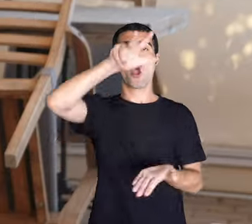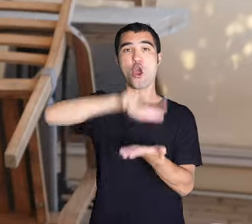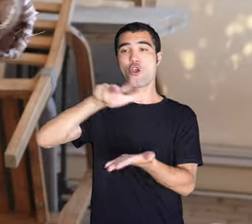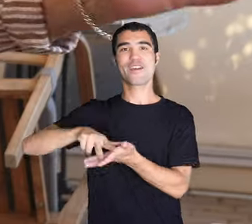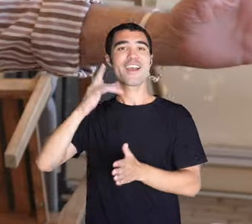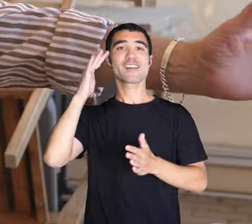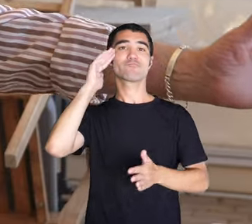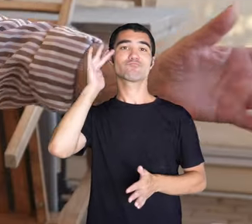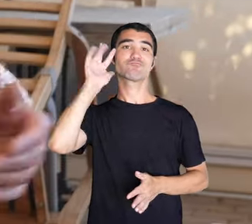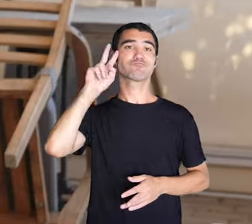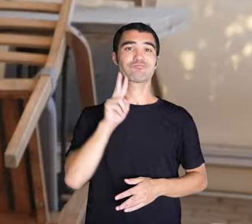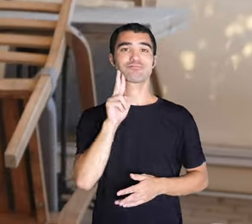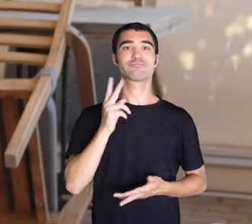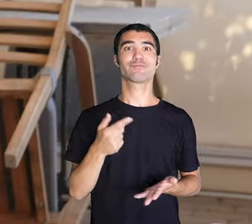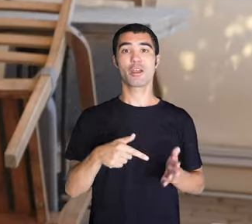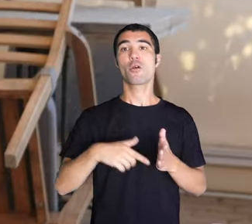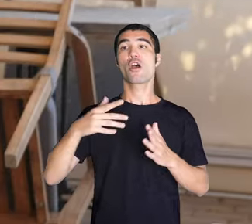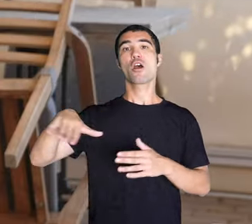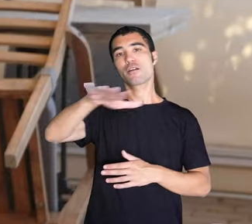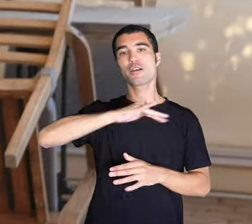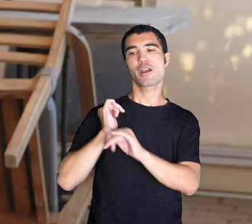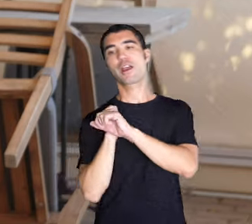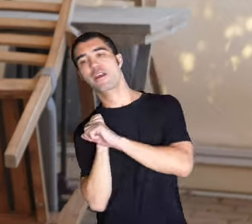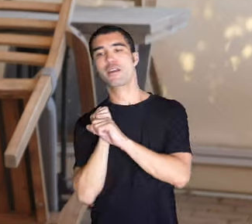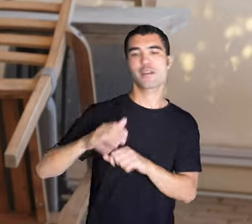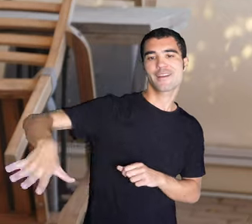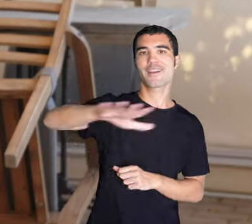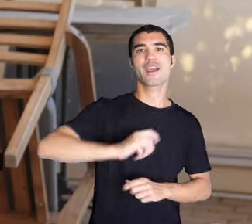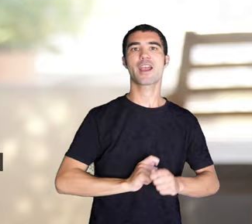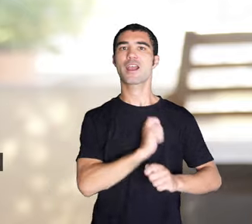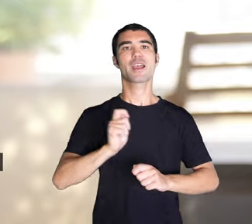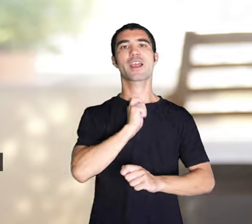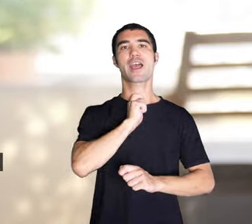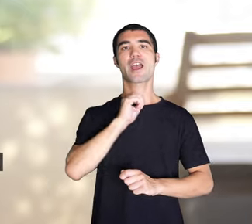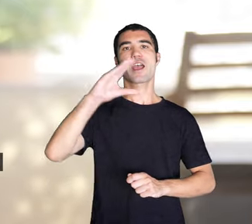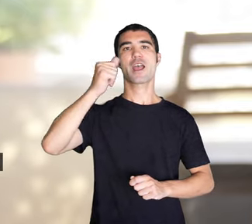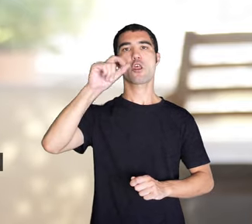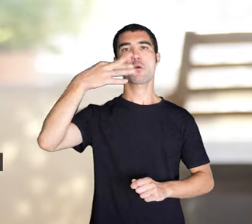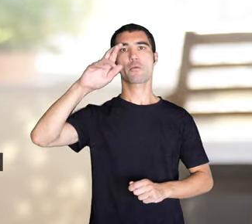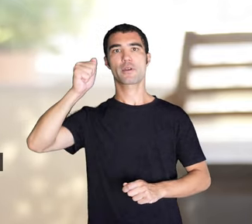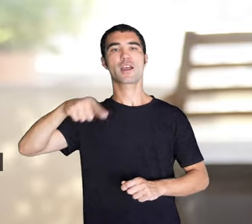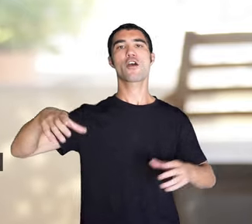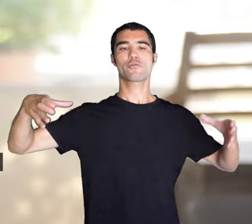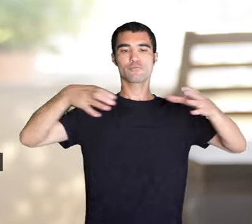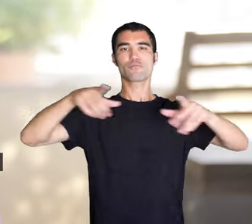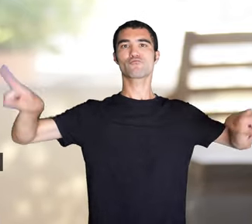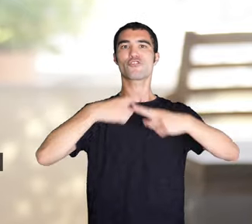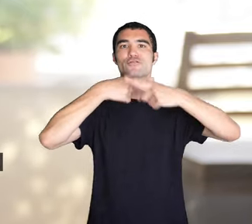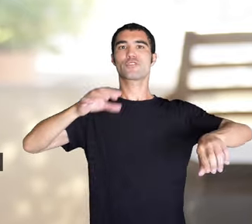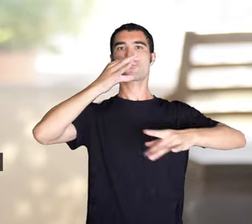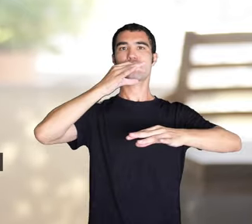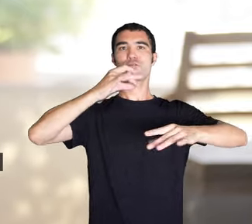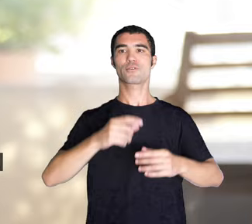tot. I després ho passejava a la calabra. A la banda de música. Posàvem els pals abonats i anaven